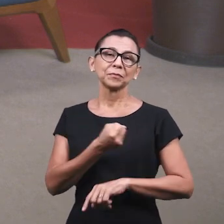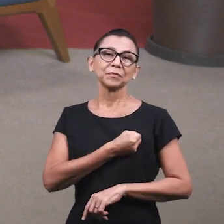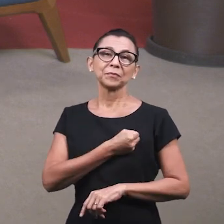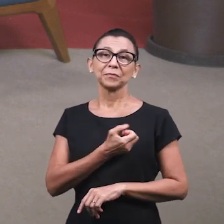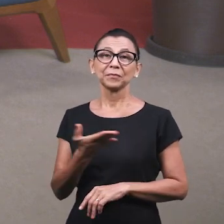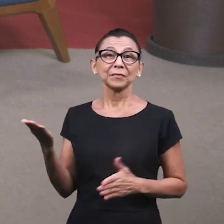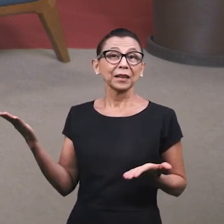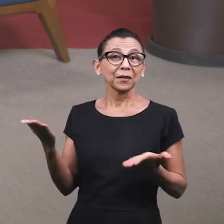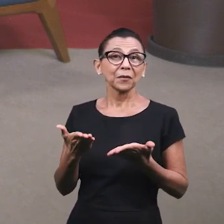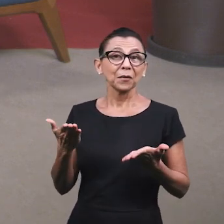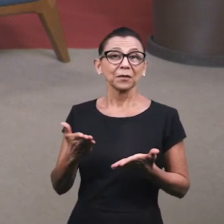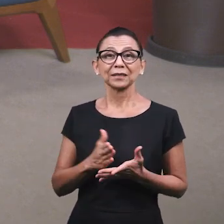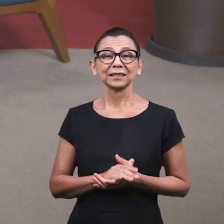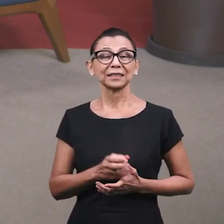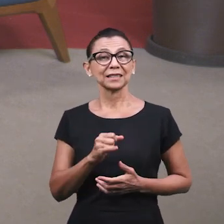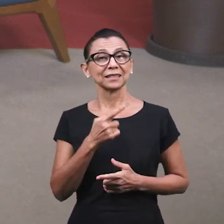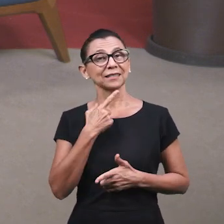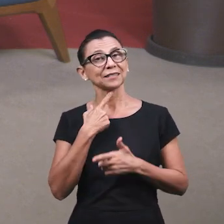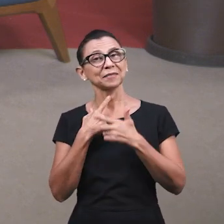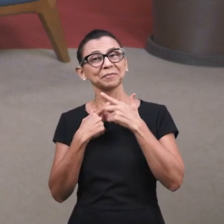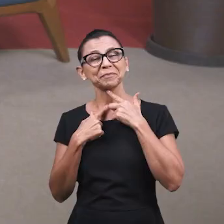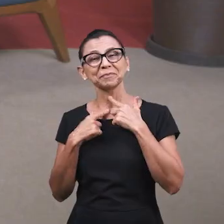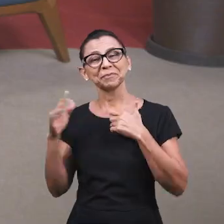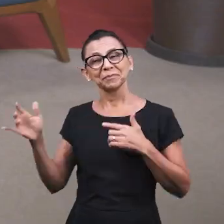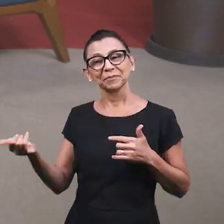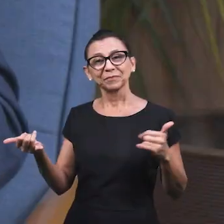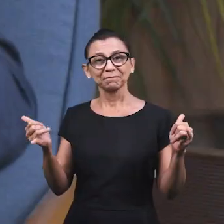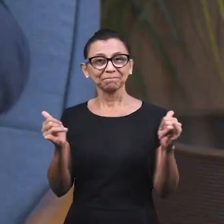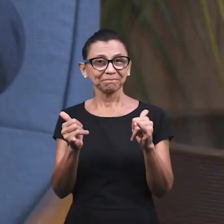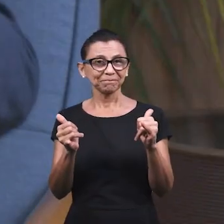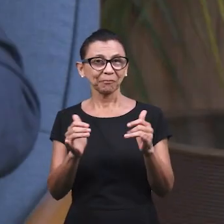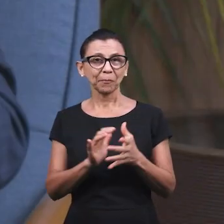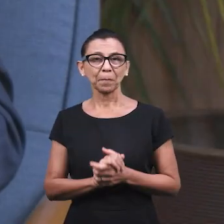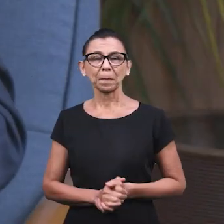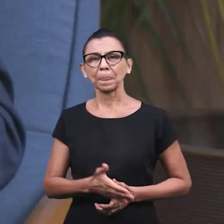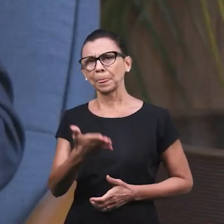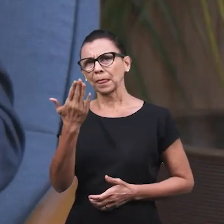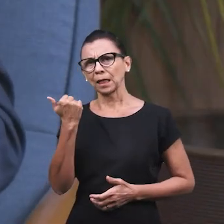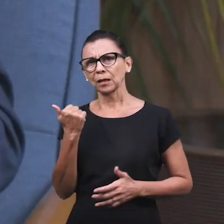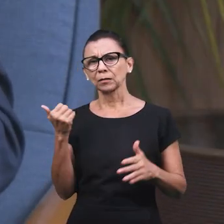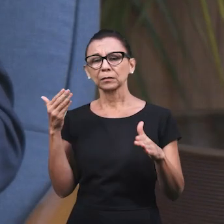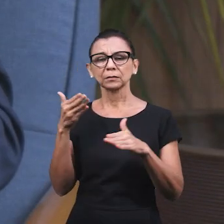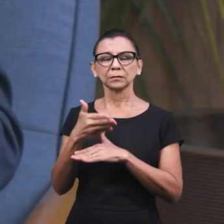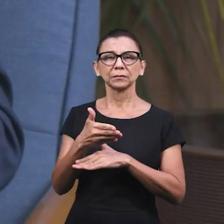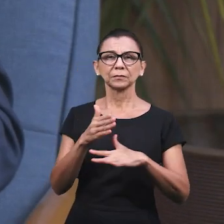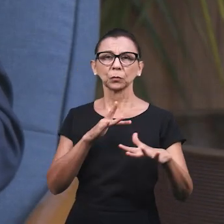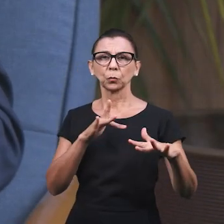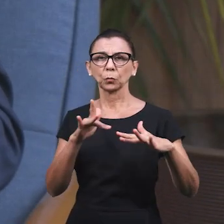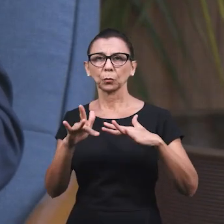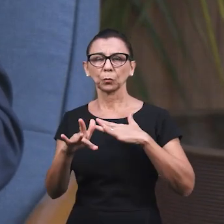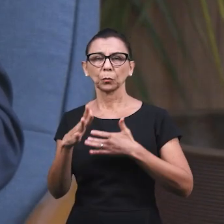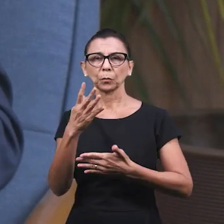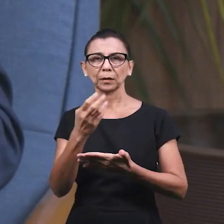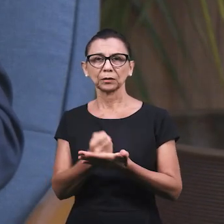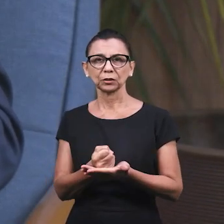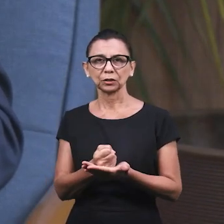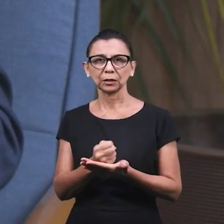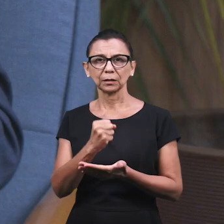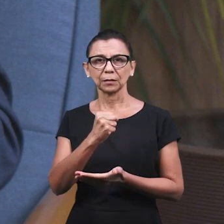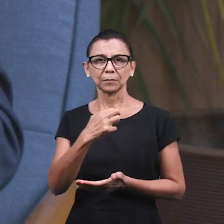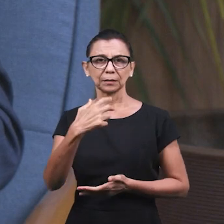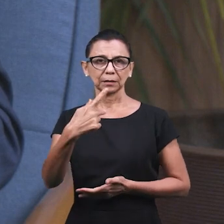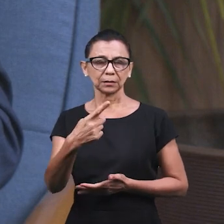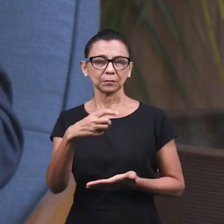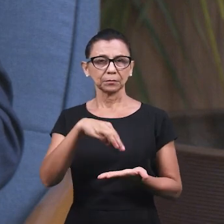et votre smartphone va être redirigé vers cet appel. Appelez maintenant si vous souhaitez. Je vous invite à accéder à nos réseaux sociaux,